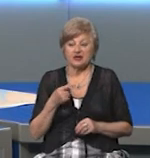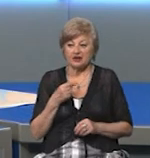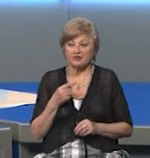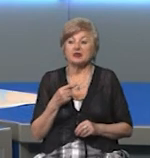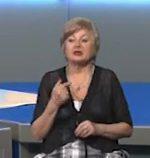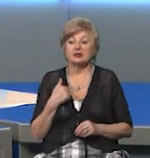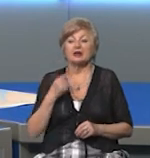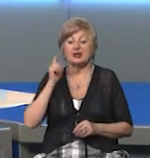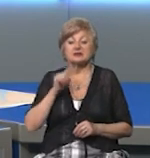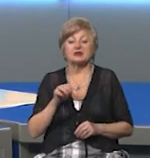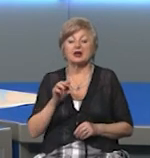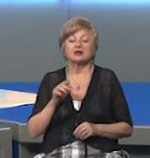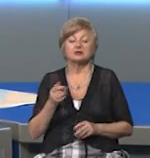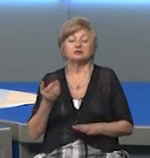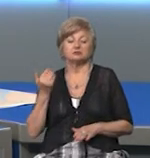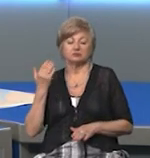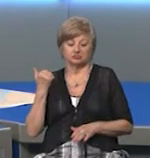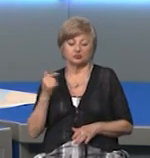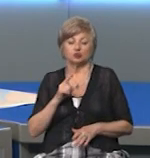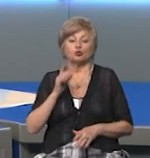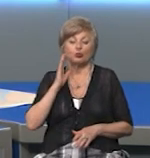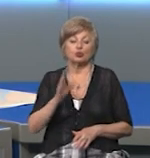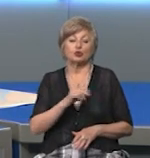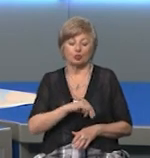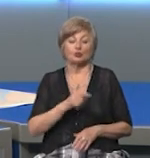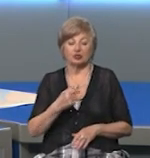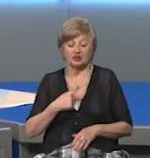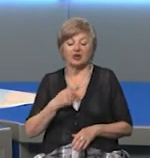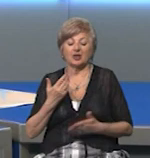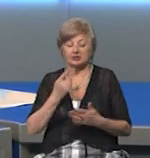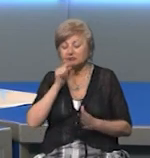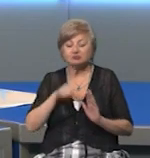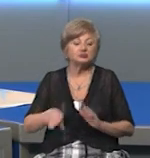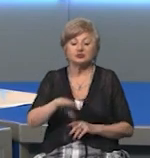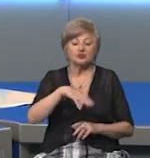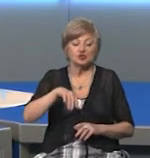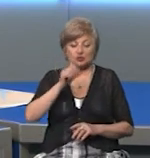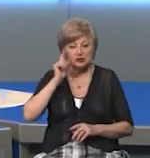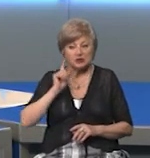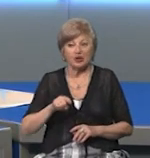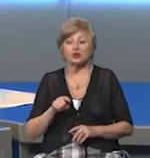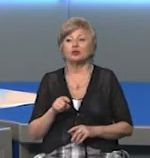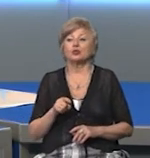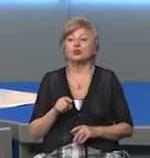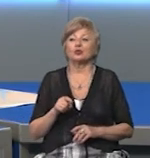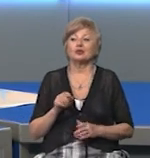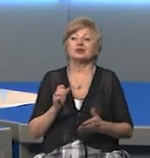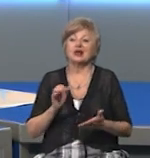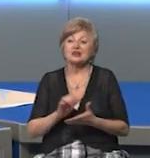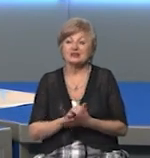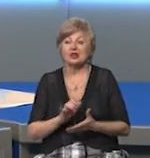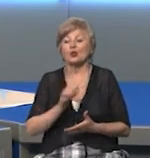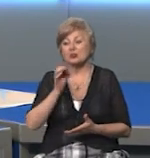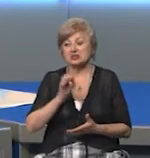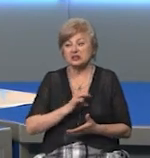тут роботи проводитись. Ну, якби я кручусь у цій сфері, і у мене є деякі знайомі, які... Скажімо, інсайдерську інформацію можу давати. Так,